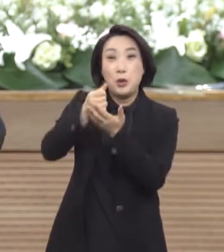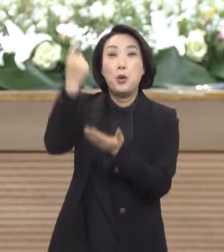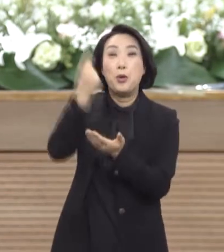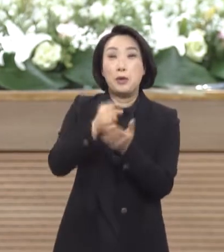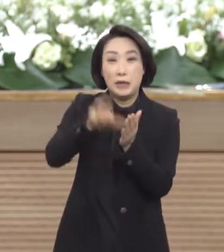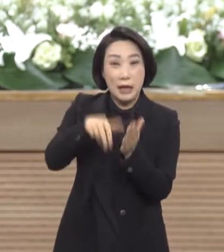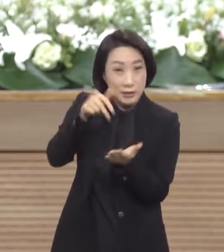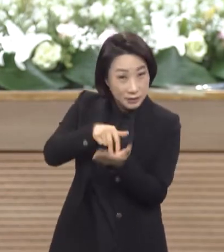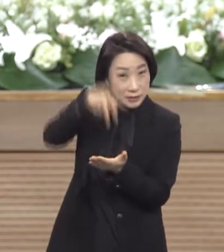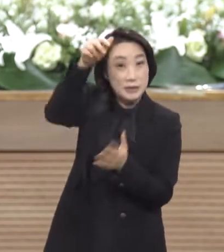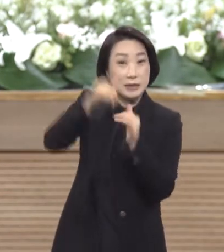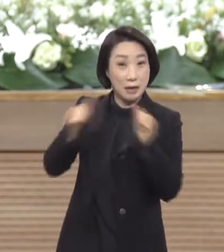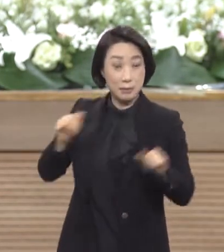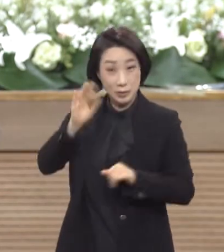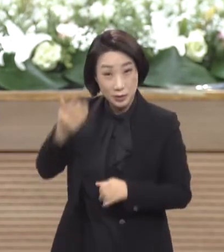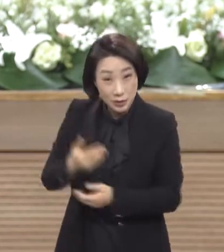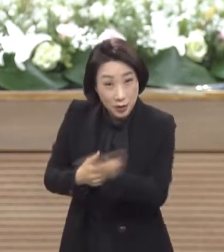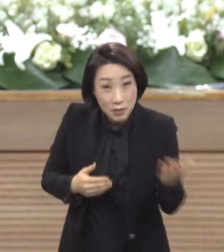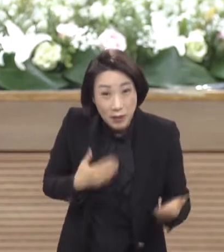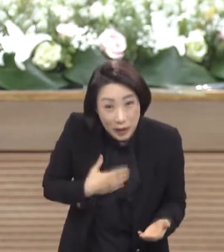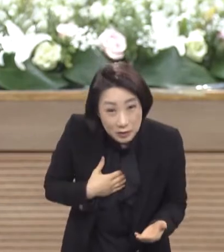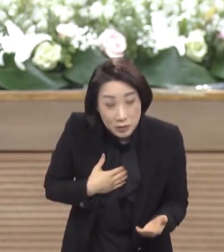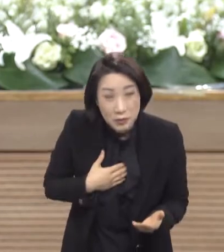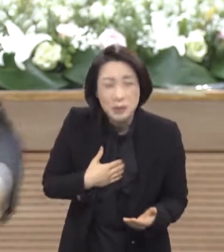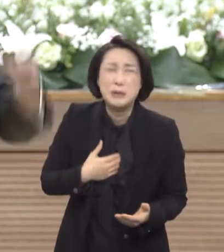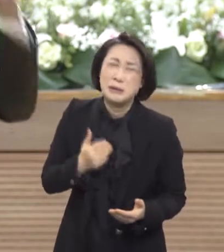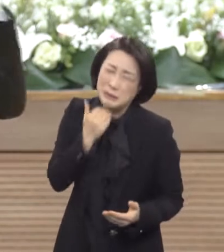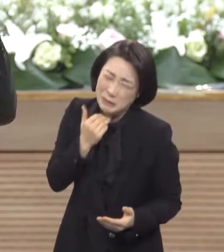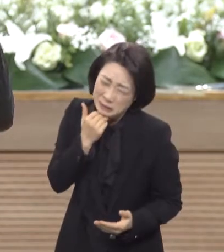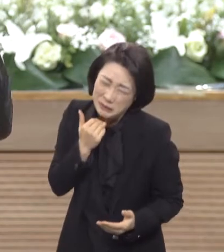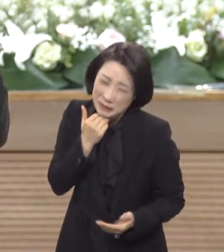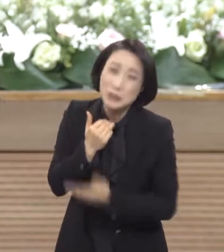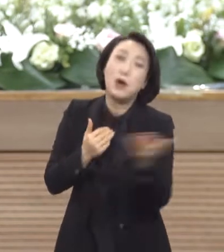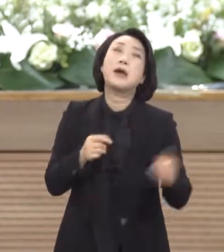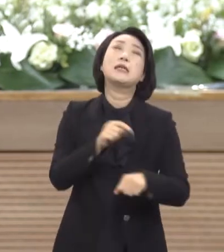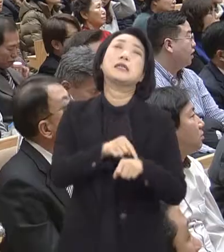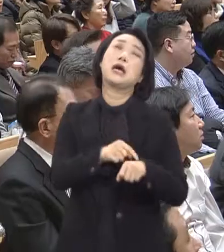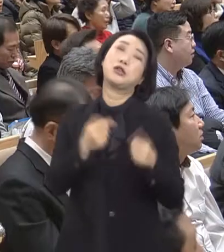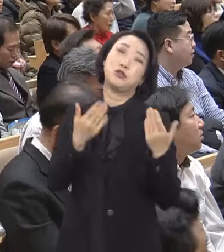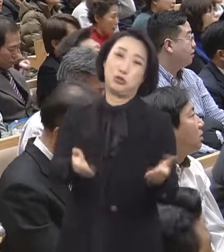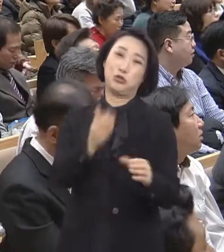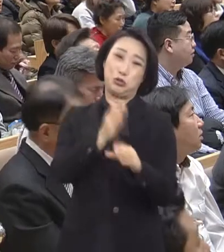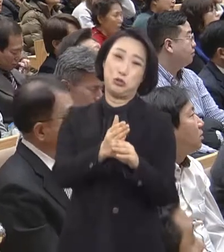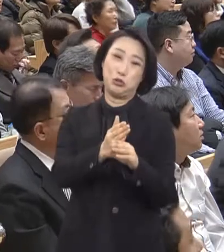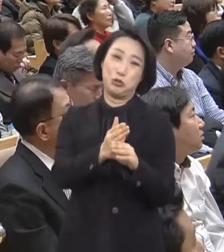오시면 들림받을 사람이 되기를 열망해서 너에게 시간을 주신다.